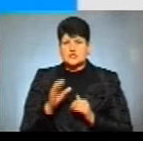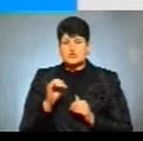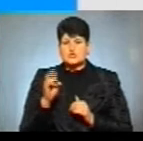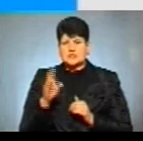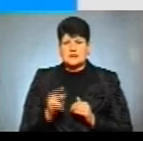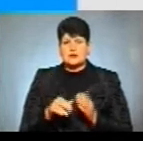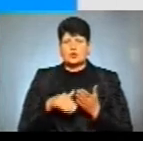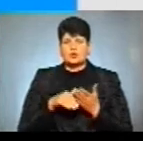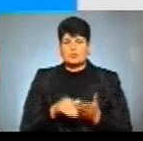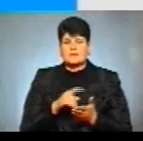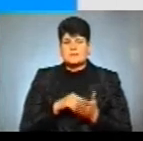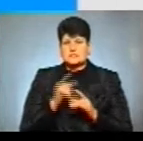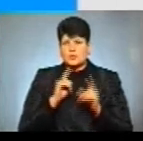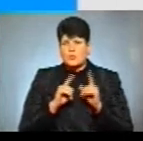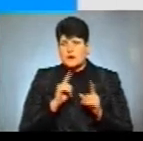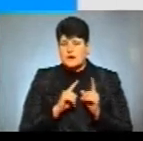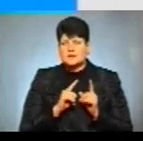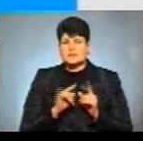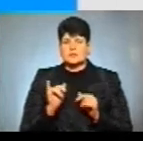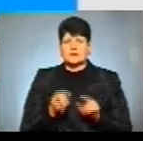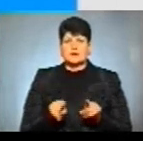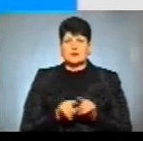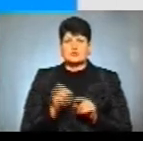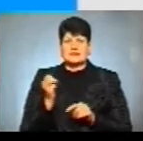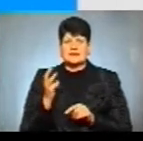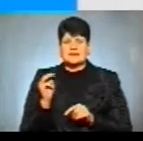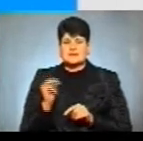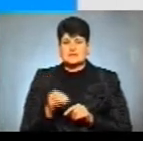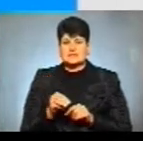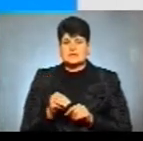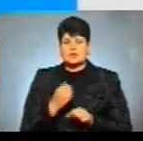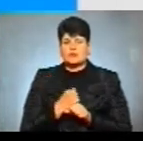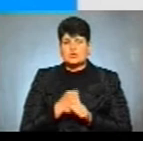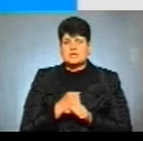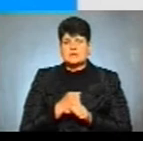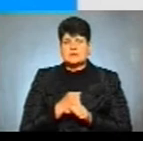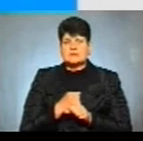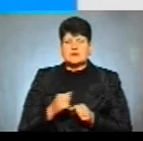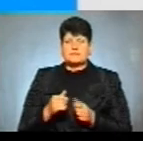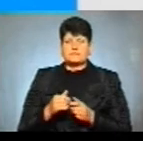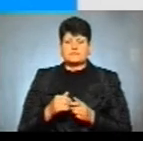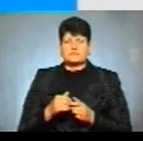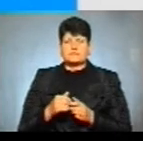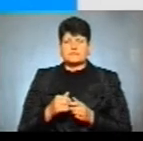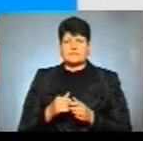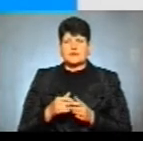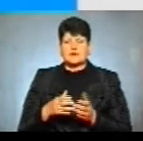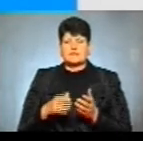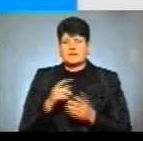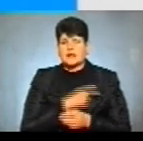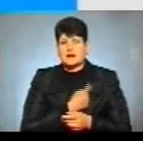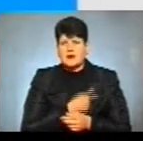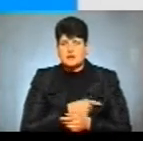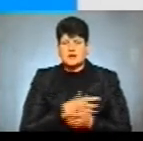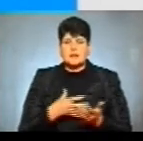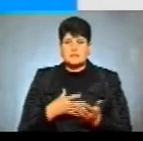соціальної допомоги від міської ради, також 13 тисяч робота з осумісництвом у лікарні та плата за